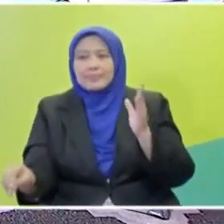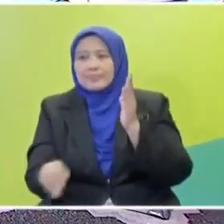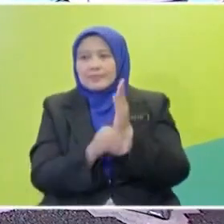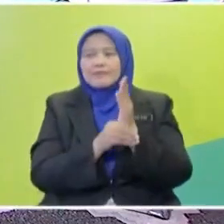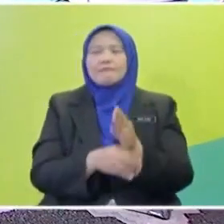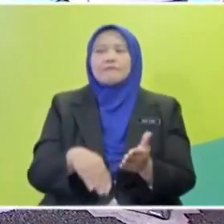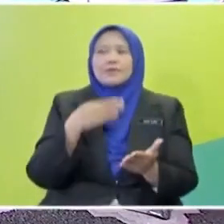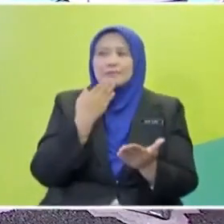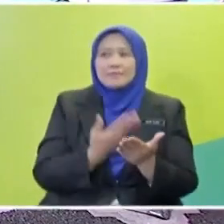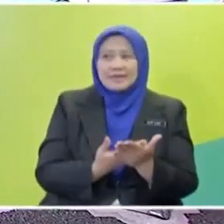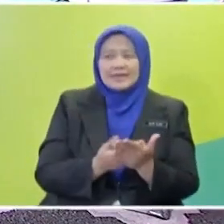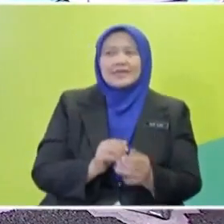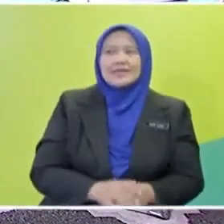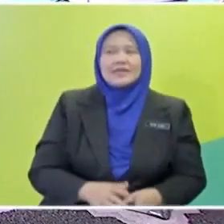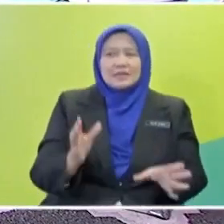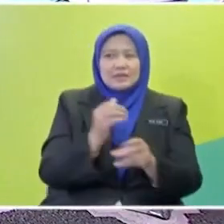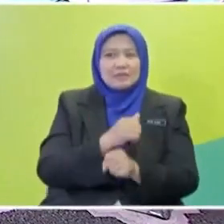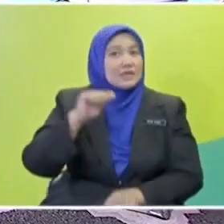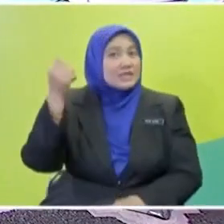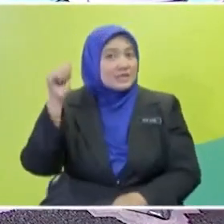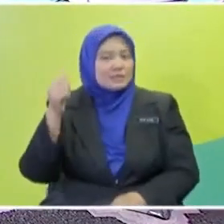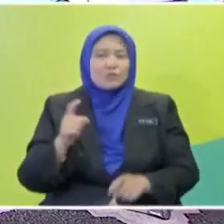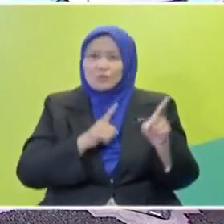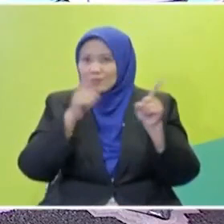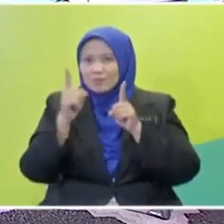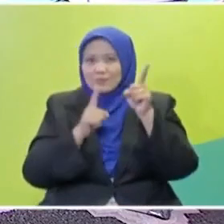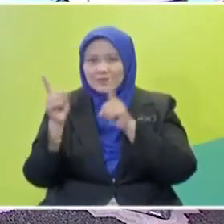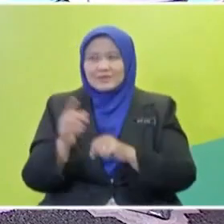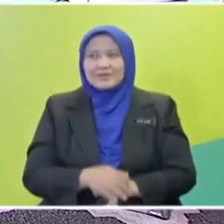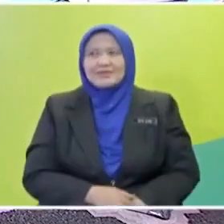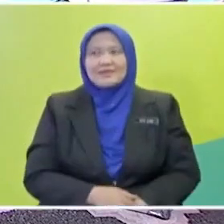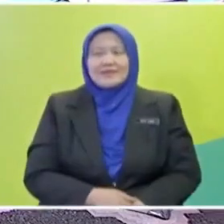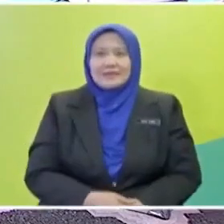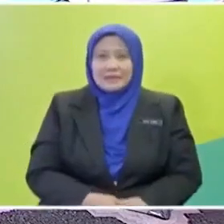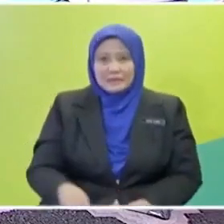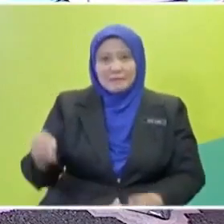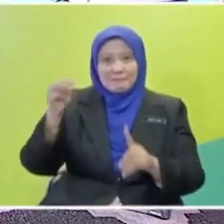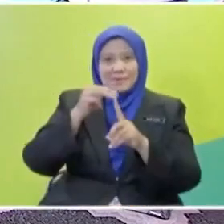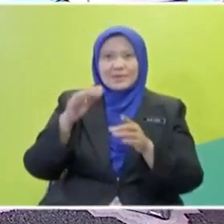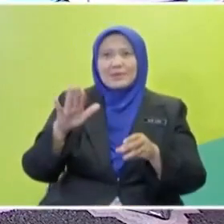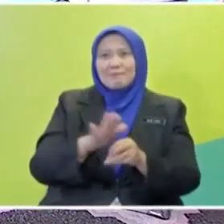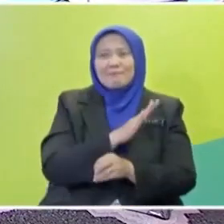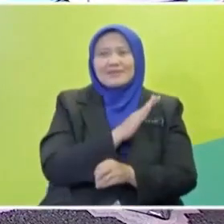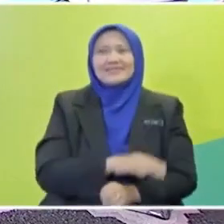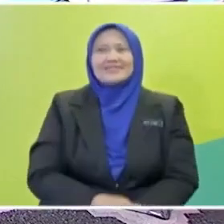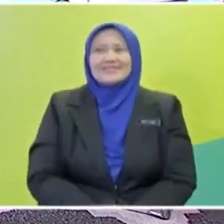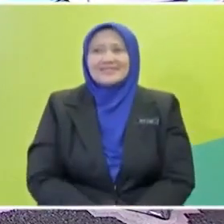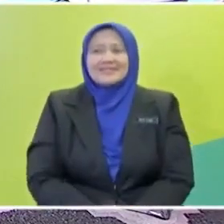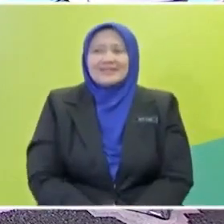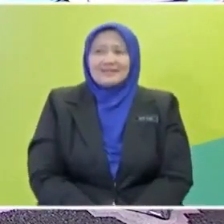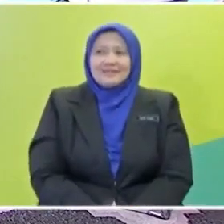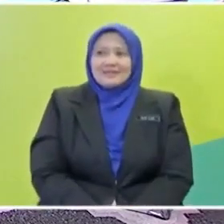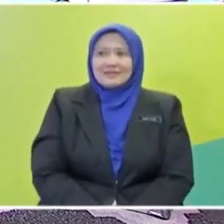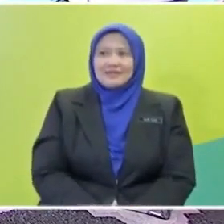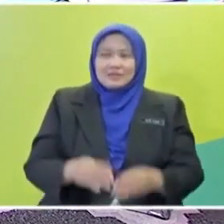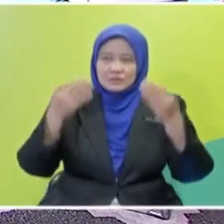10 bintang. Wah, 10 bintang. Terima kasih Cikgu Sahila. Makan penuh tu. Beruntung sangat Kak Syafiqah hari ini kan. Cikgu